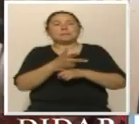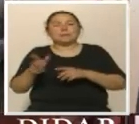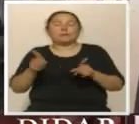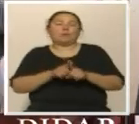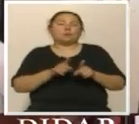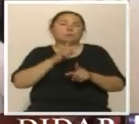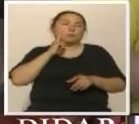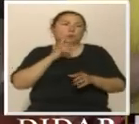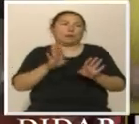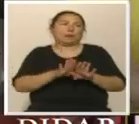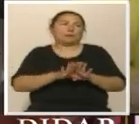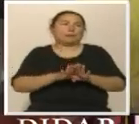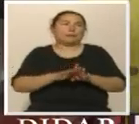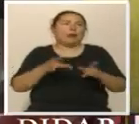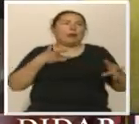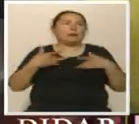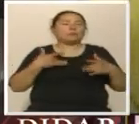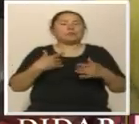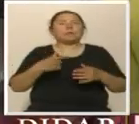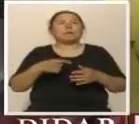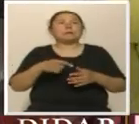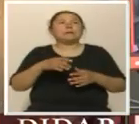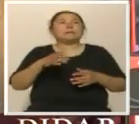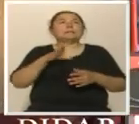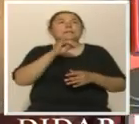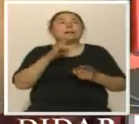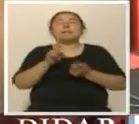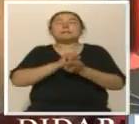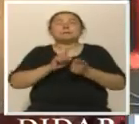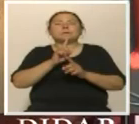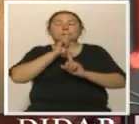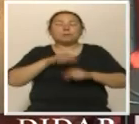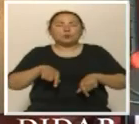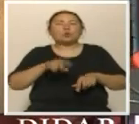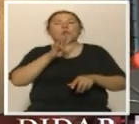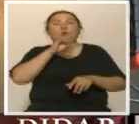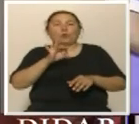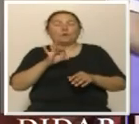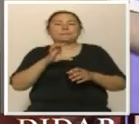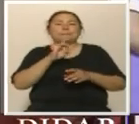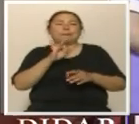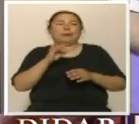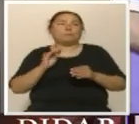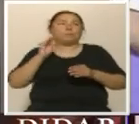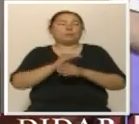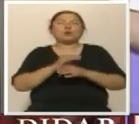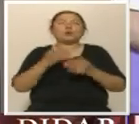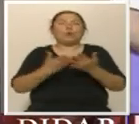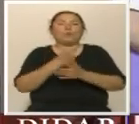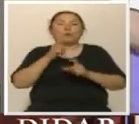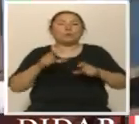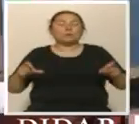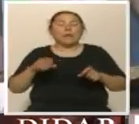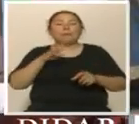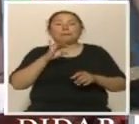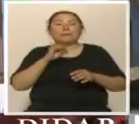же молодежи как и они актеры играющие главную роль в сериале не изменится Однако сериал пополнится новыми персонажами по словам